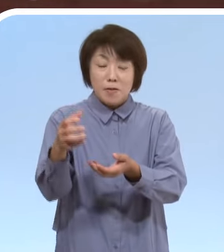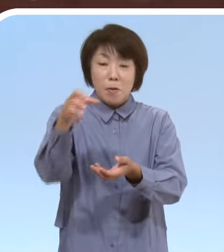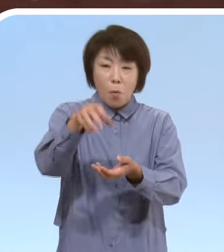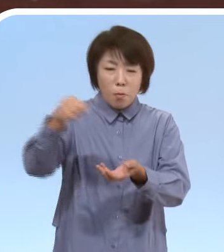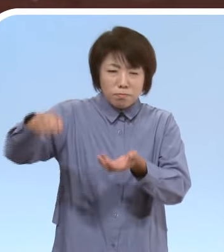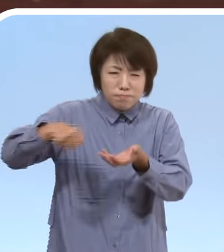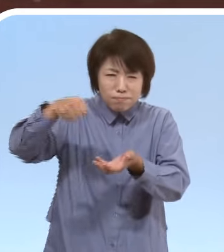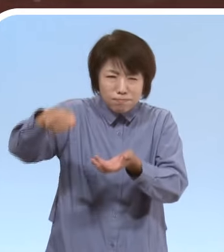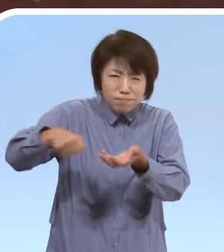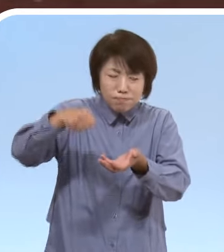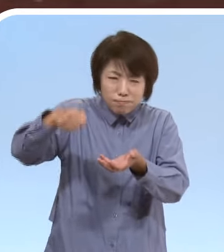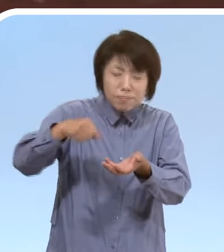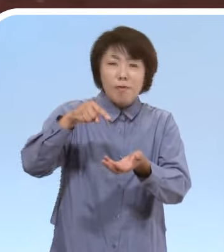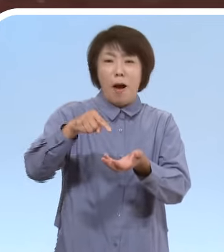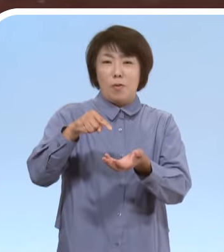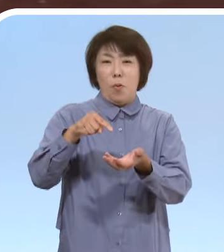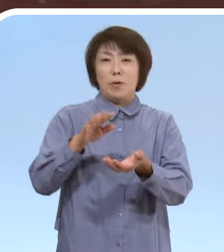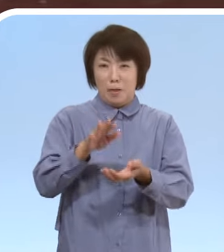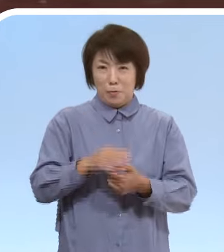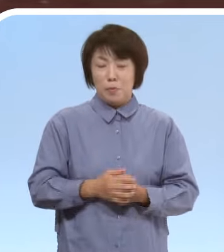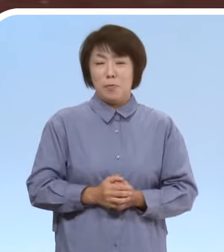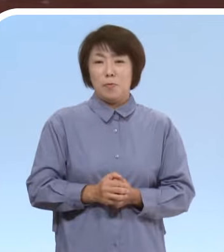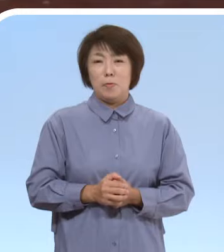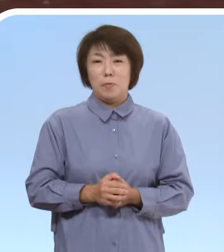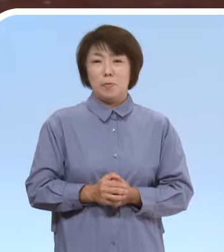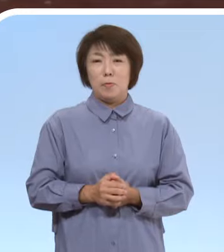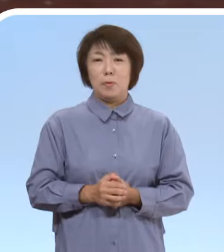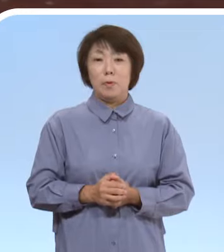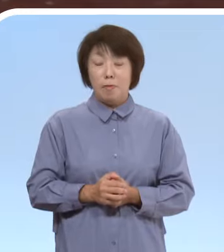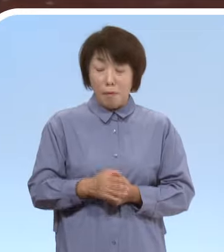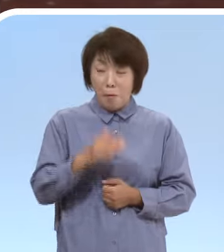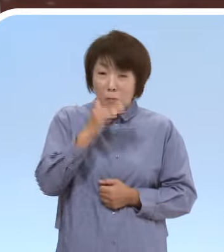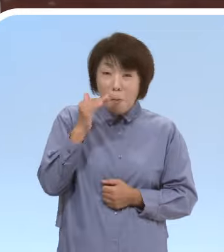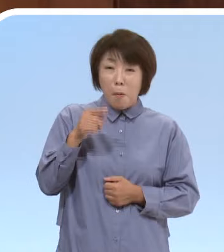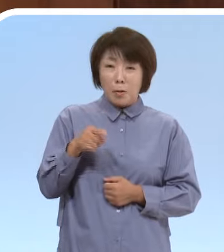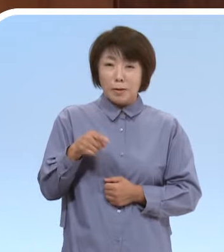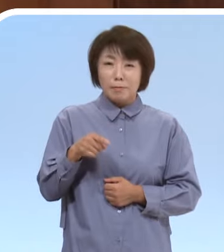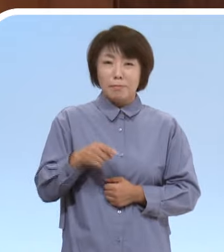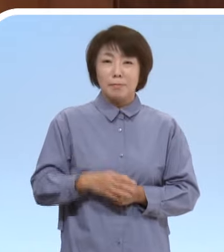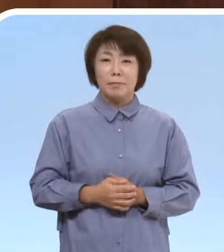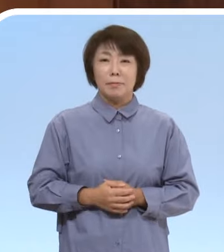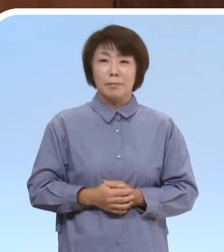った優しい甘さのかき氷でございます。 わー、すごい。